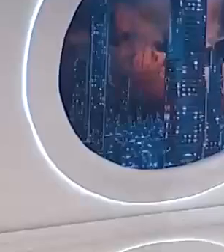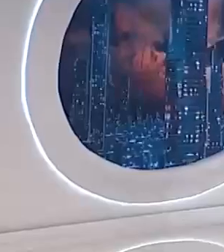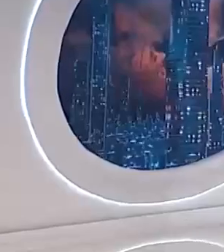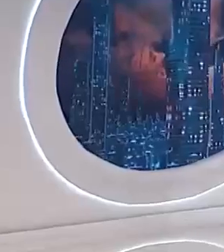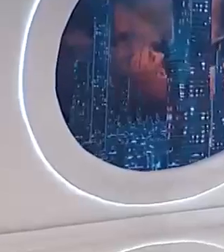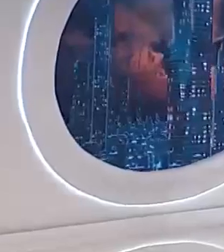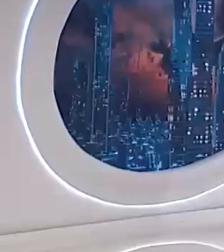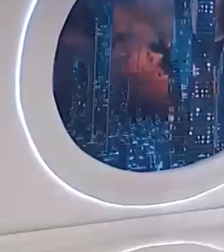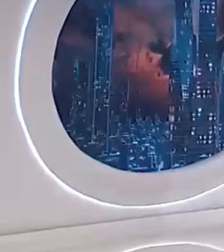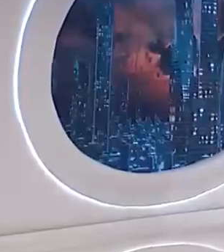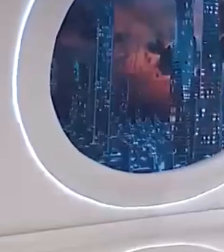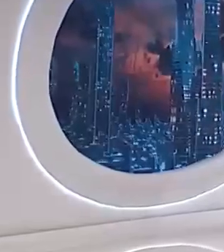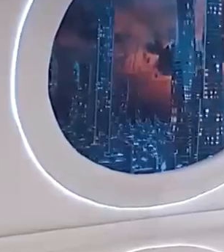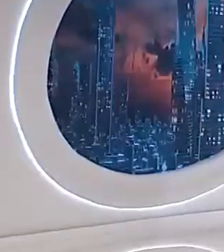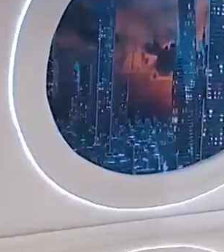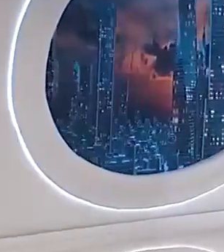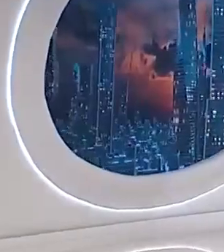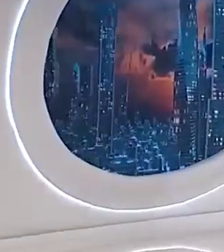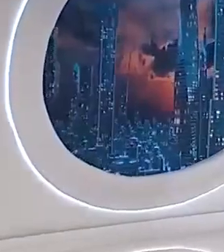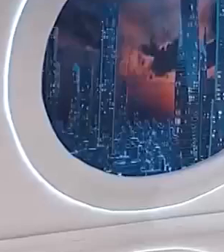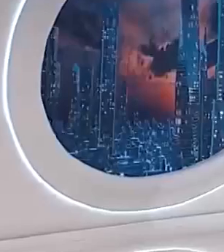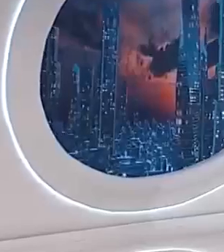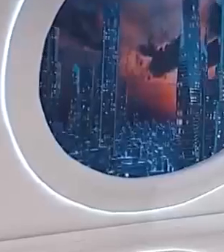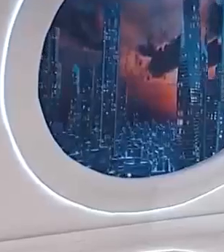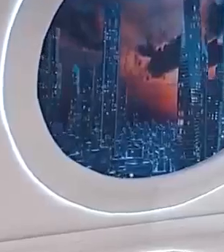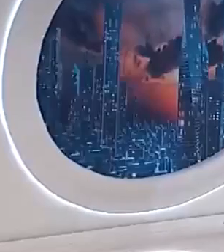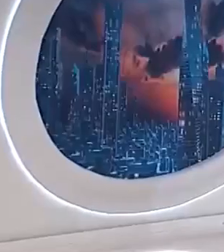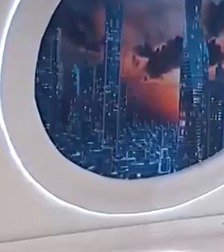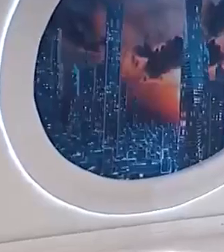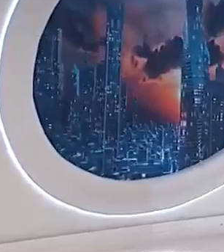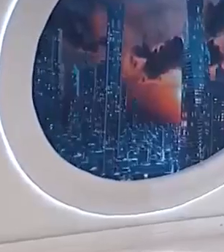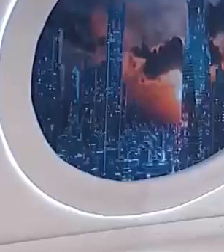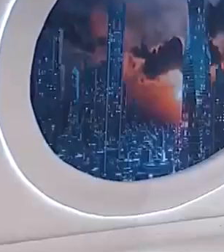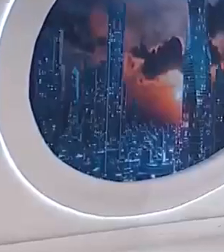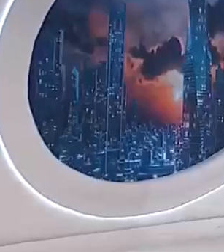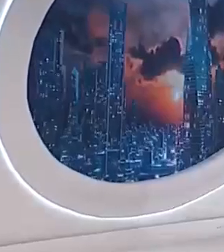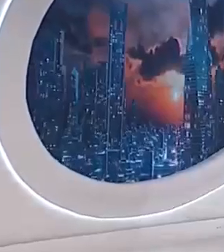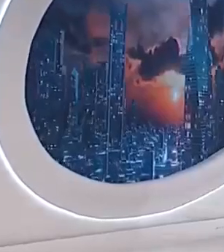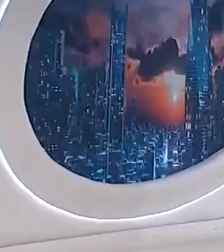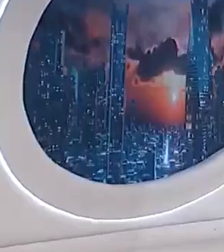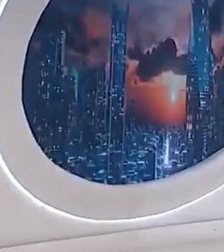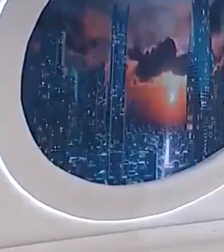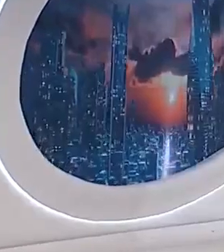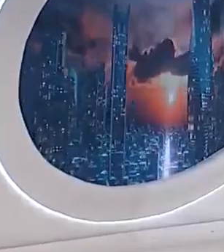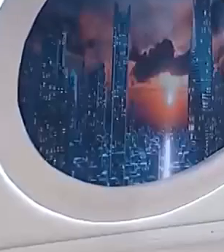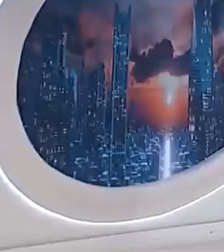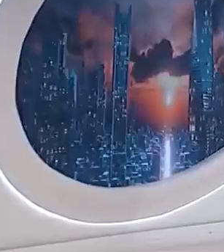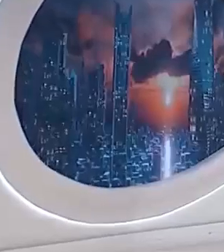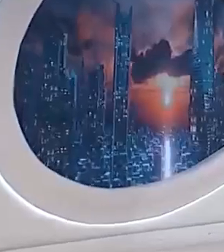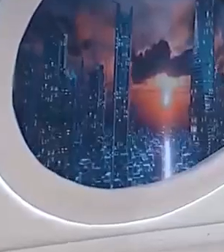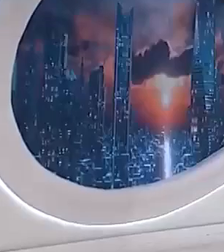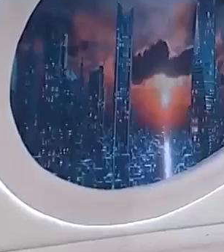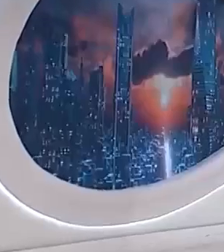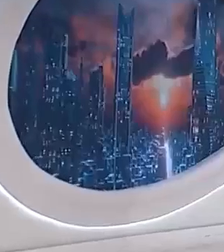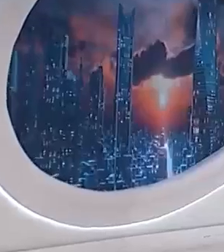عن المندوب اللي اذا وصل عند البيت اتصال ما حد رد عليه راح فيعني سوى حلقه على مثل هذه